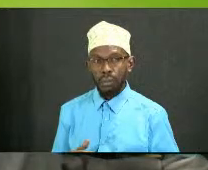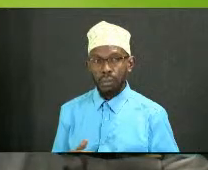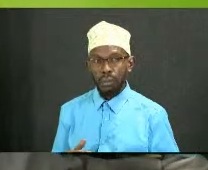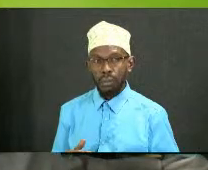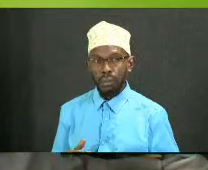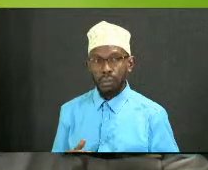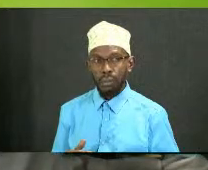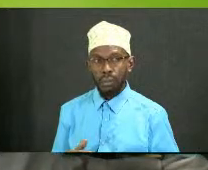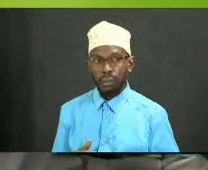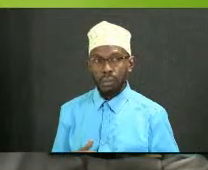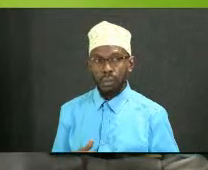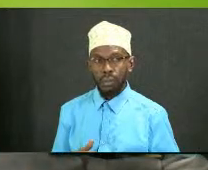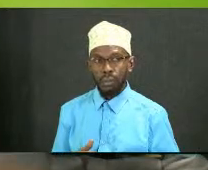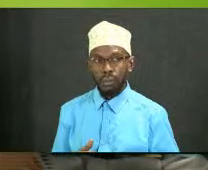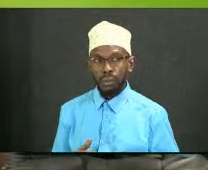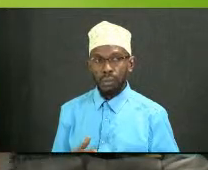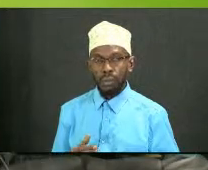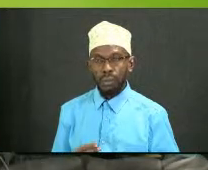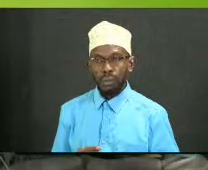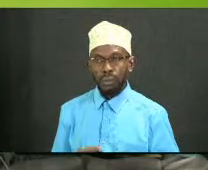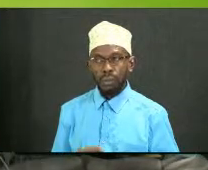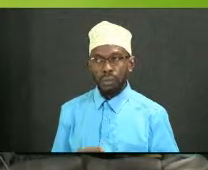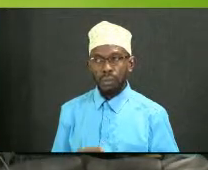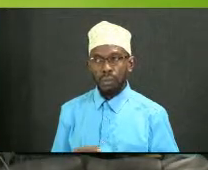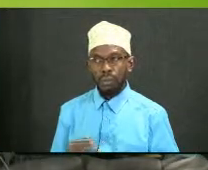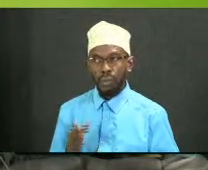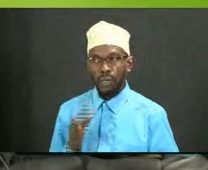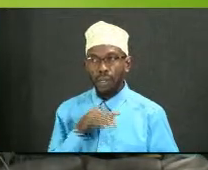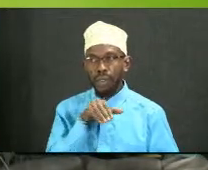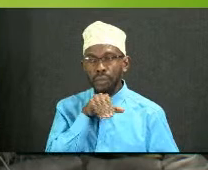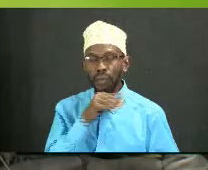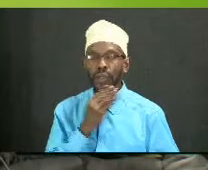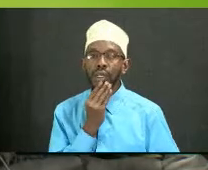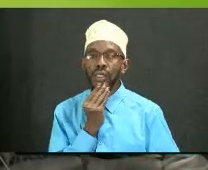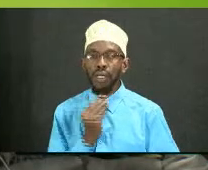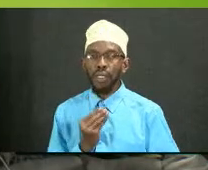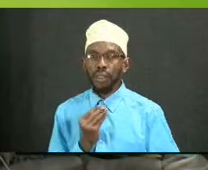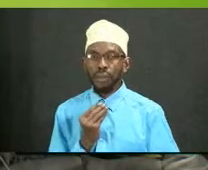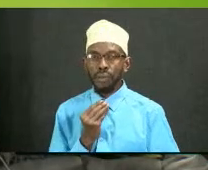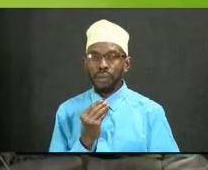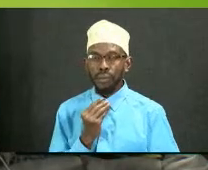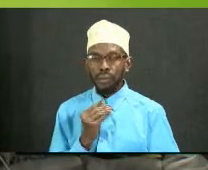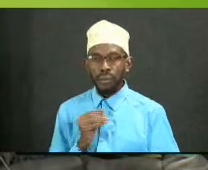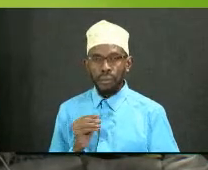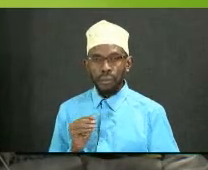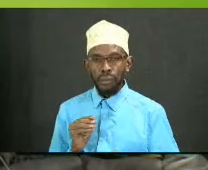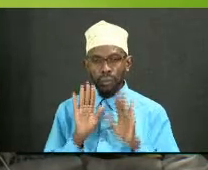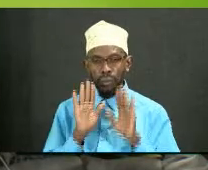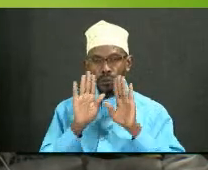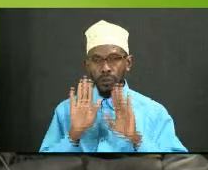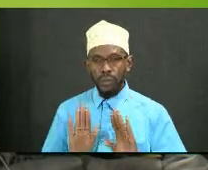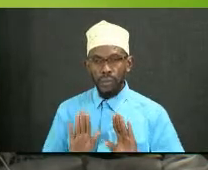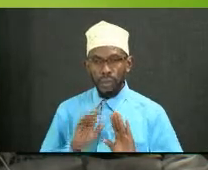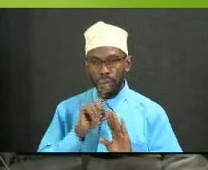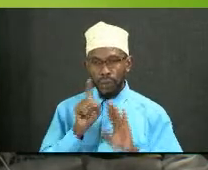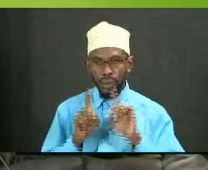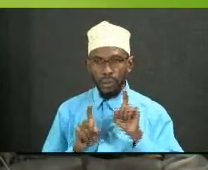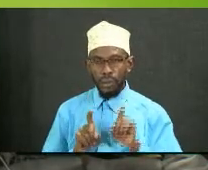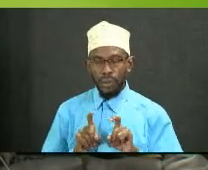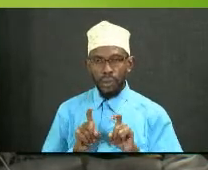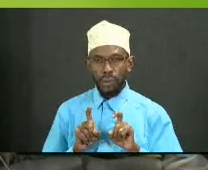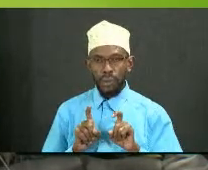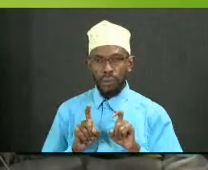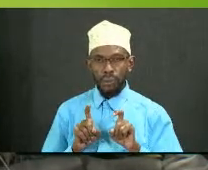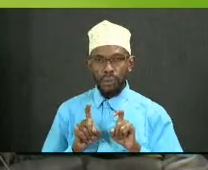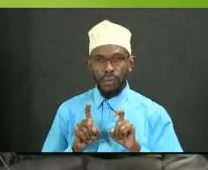Nafikiri ilikuwa tu mchango wa kauli. Pengine tukimalizia, Sheikh, ulikuwa unazungumzia jambo muhimu. Tukimalizia